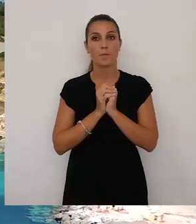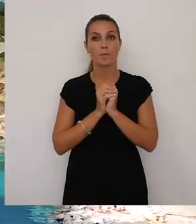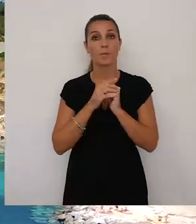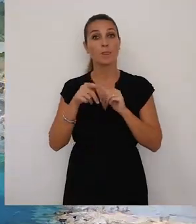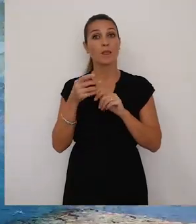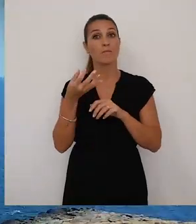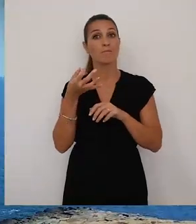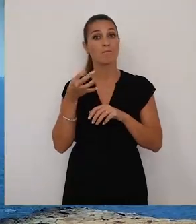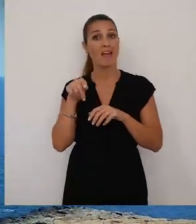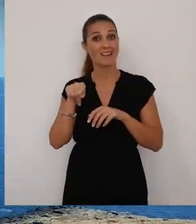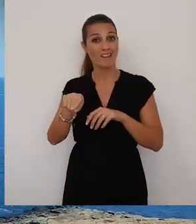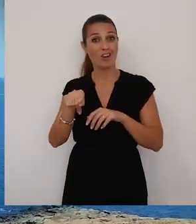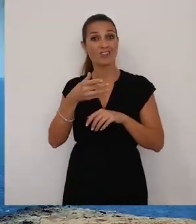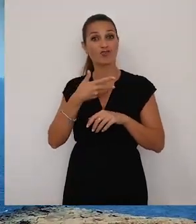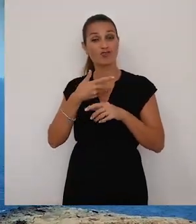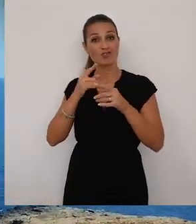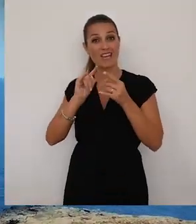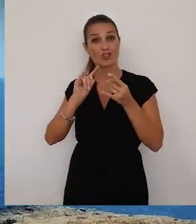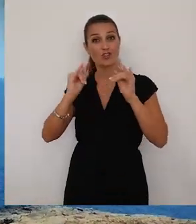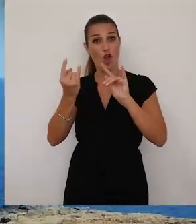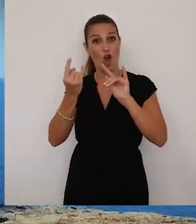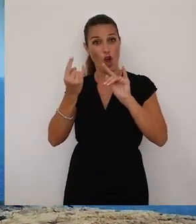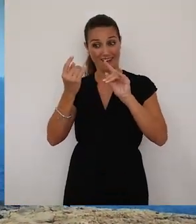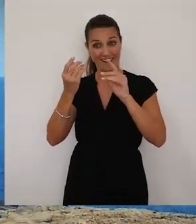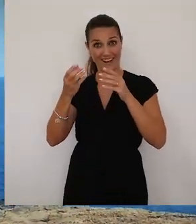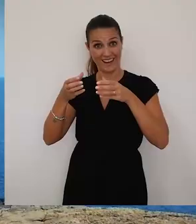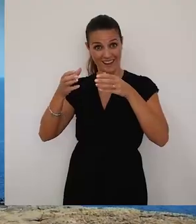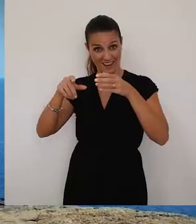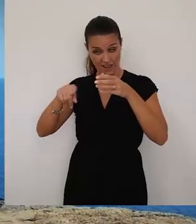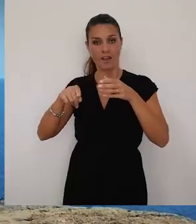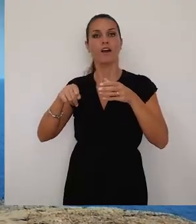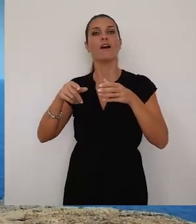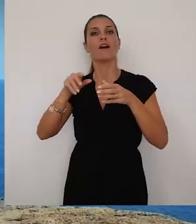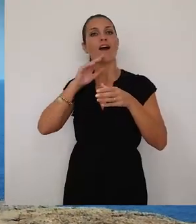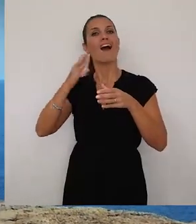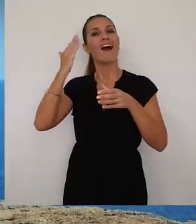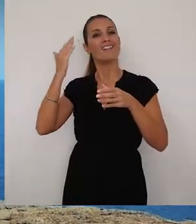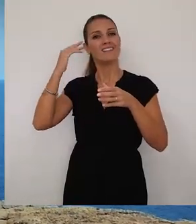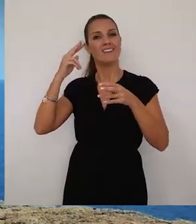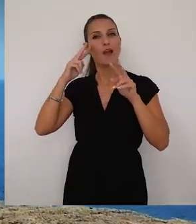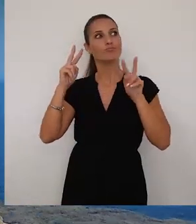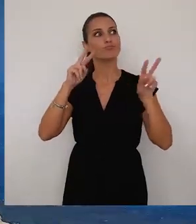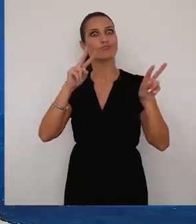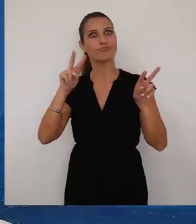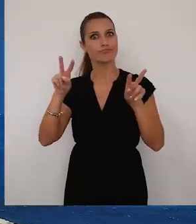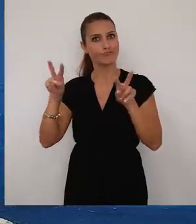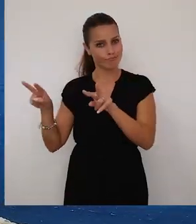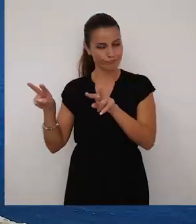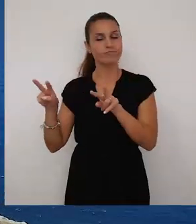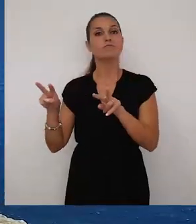Lo scorcio è caratterizzato dalla presenza dell'omonima Torre d'Allerta, pertinenza dell'antica contea di Castro.